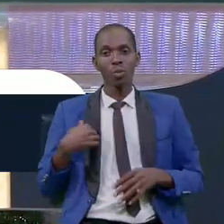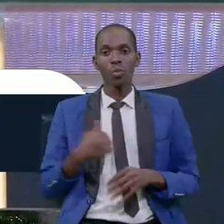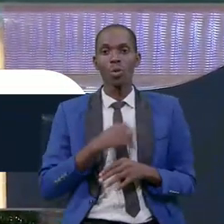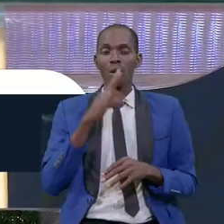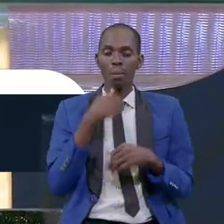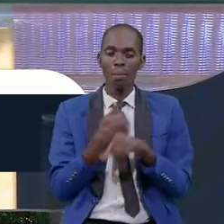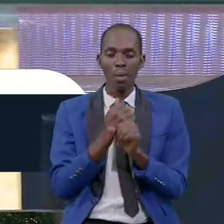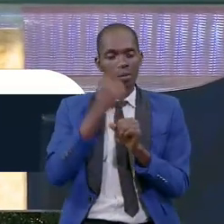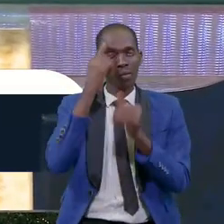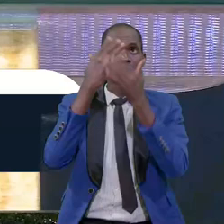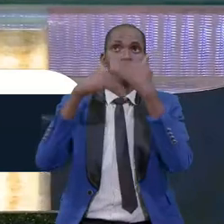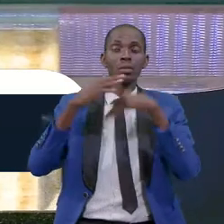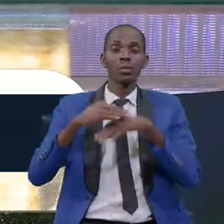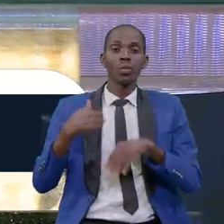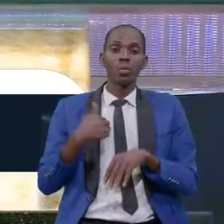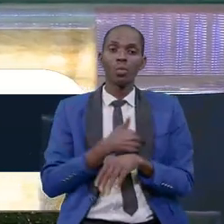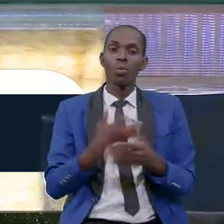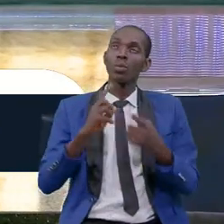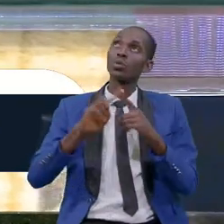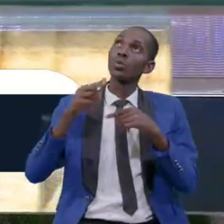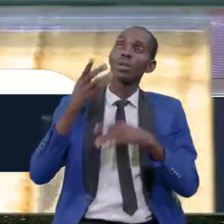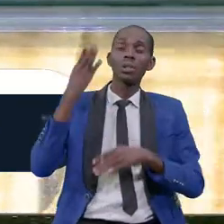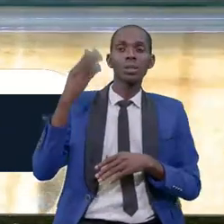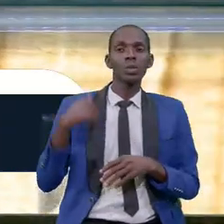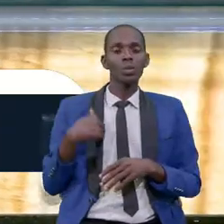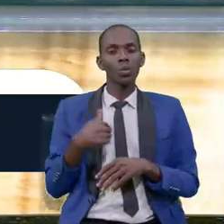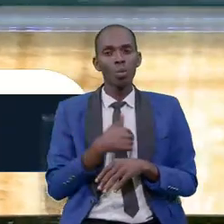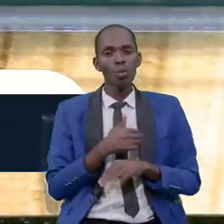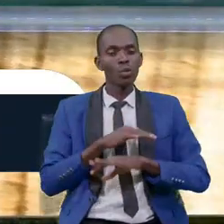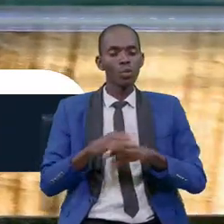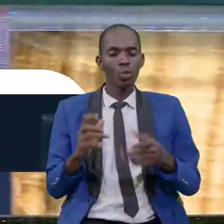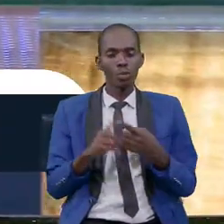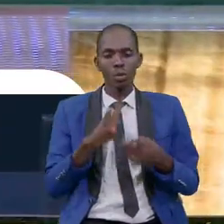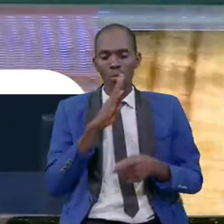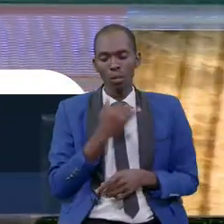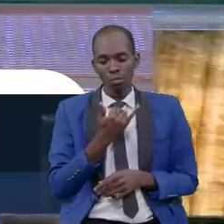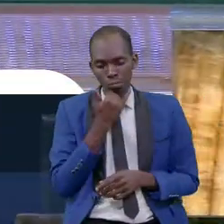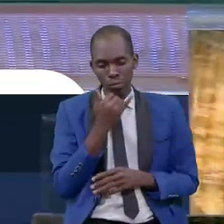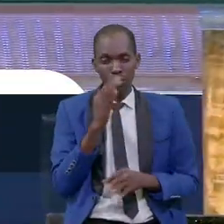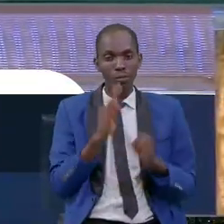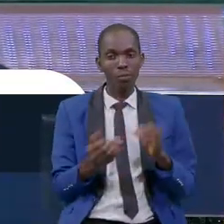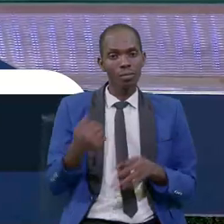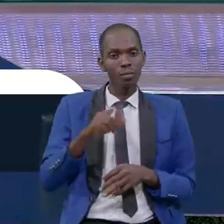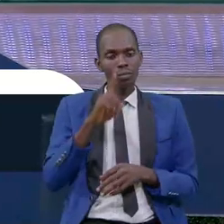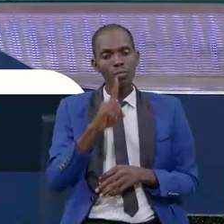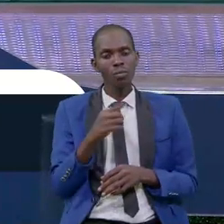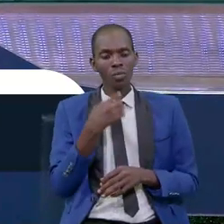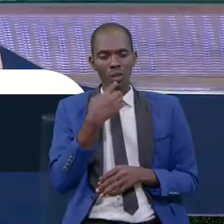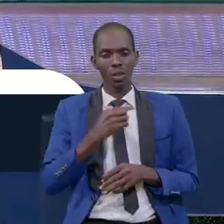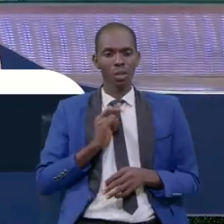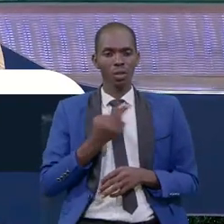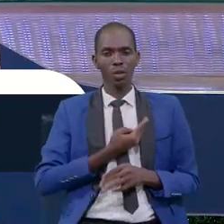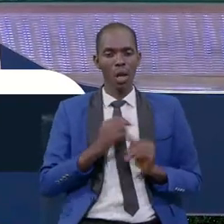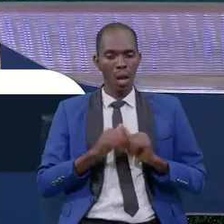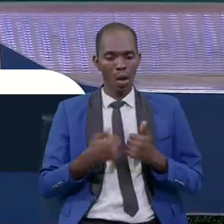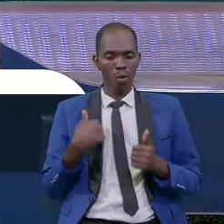sommes en route pour le ciel, nous voulons aller au ciel et nous voulons savoir que si quelqu'un nous dit comment